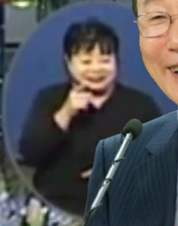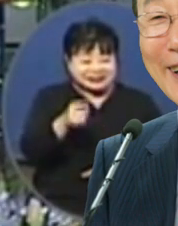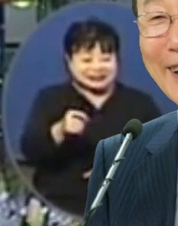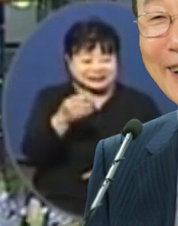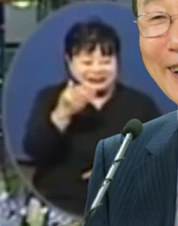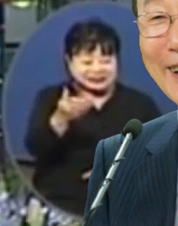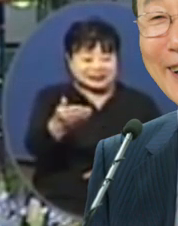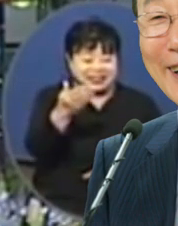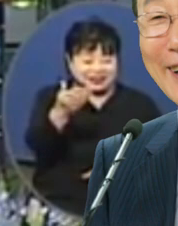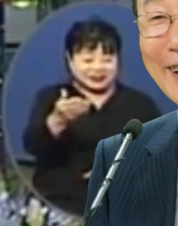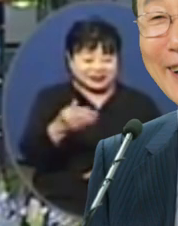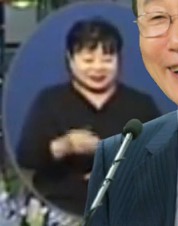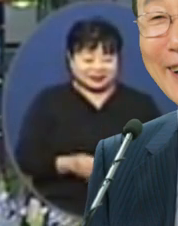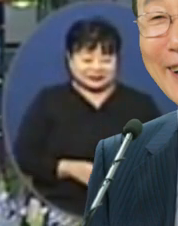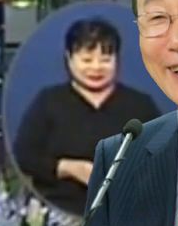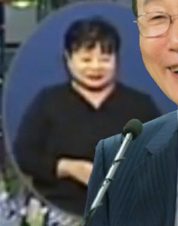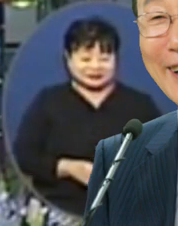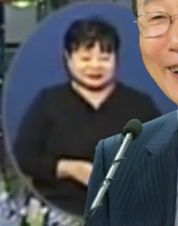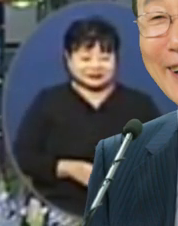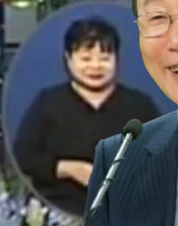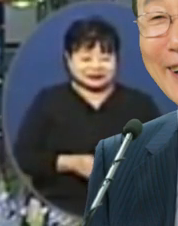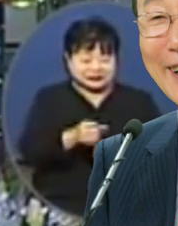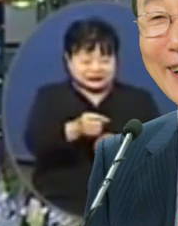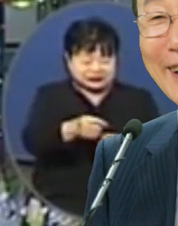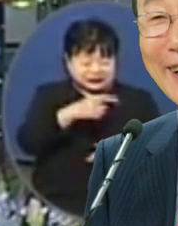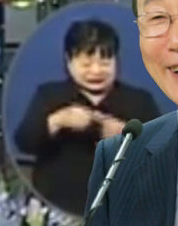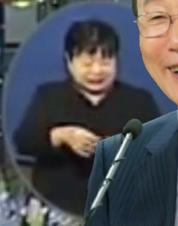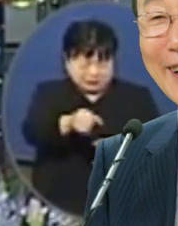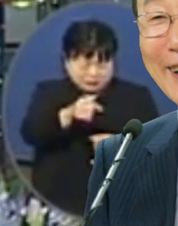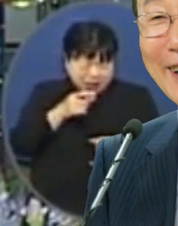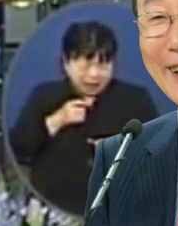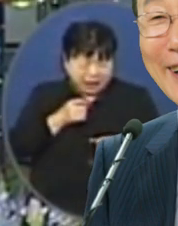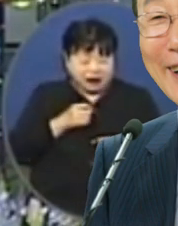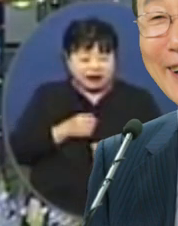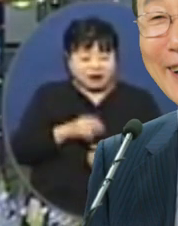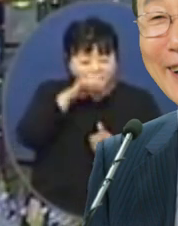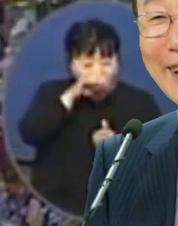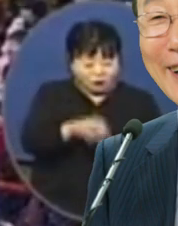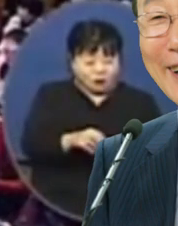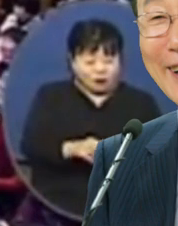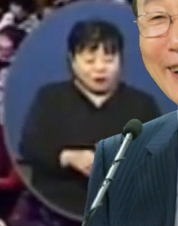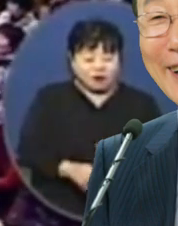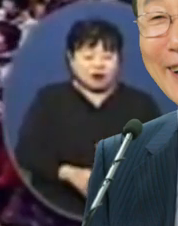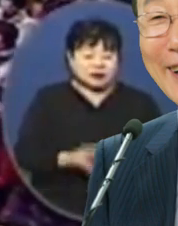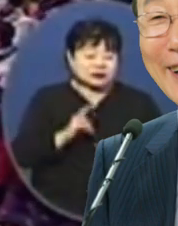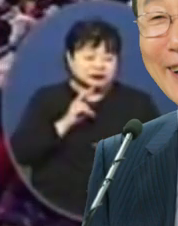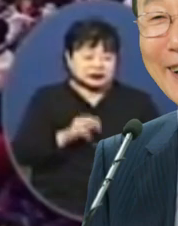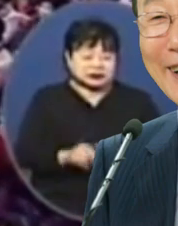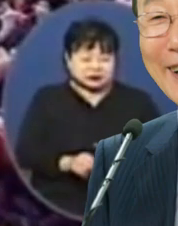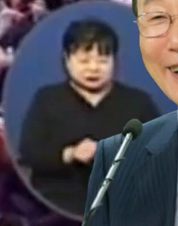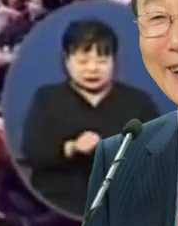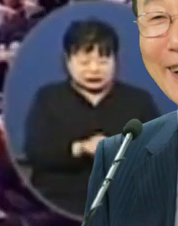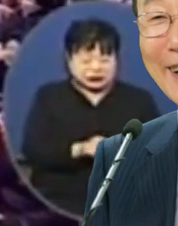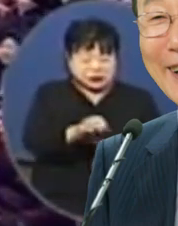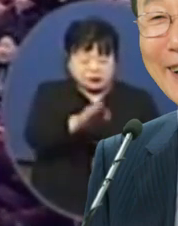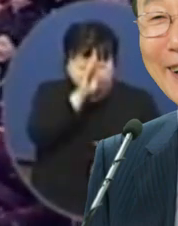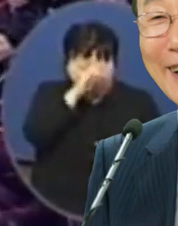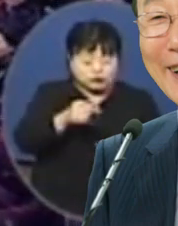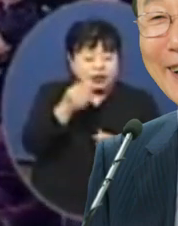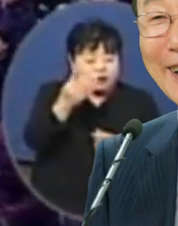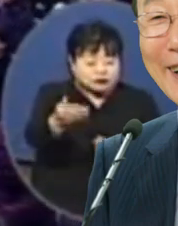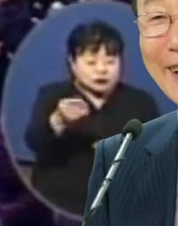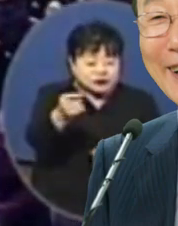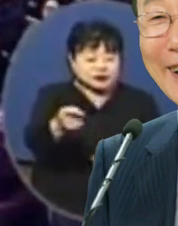읽어보십시다. 이는 그가 너를 새 사냥꾼의 올무에서와 심한 전염병에서 건지실 것이므로다.